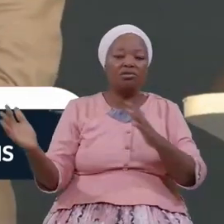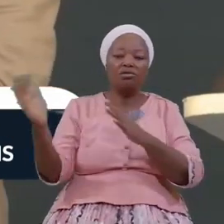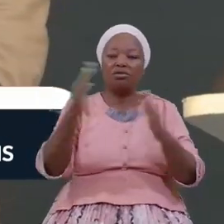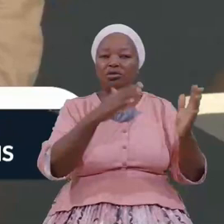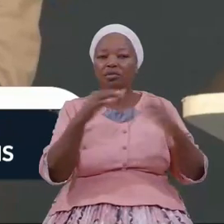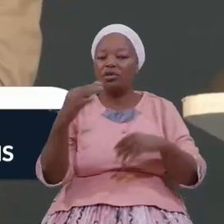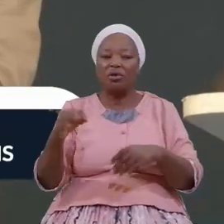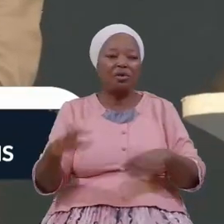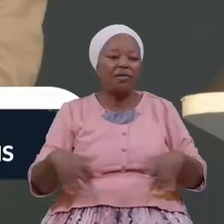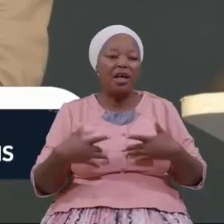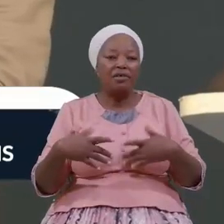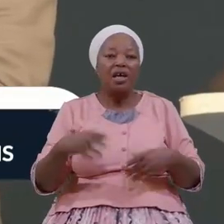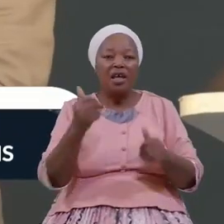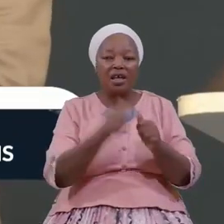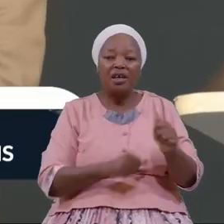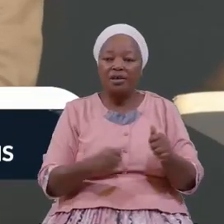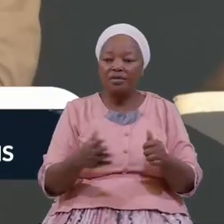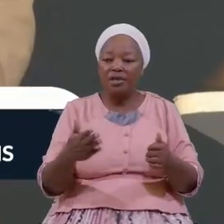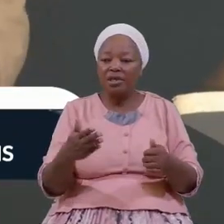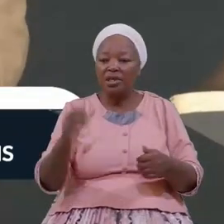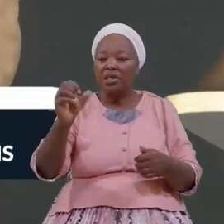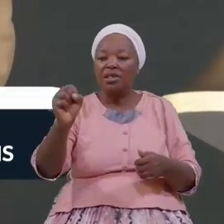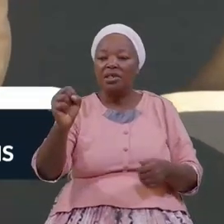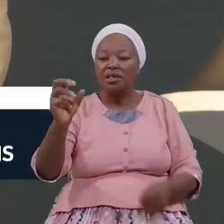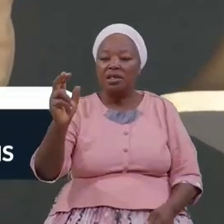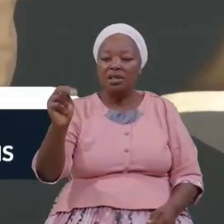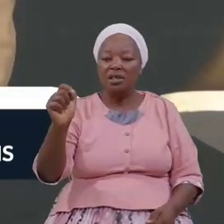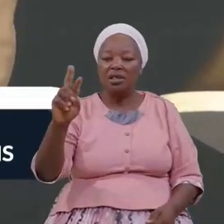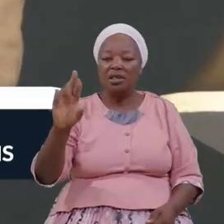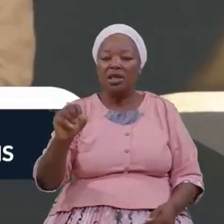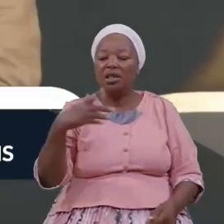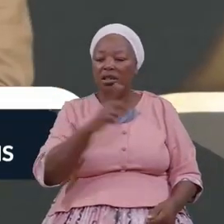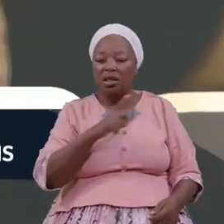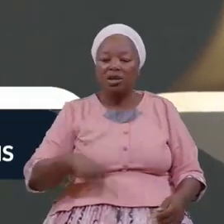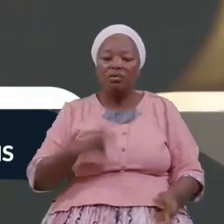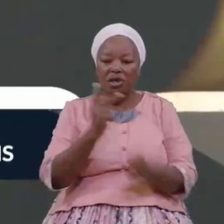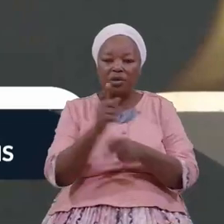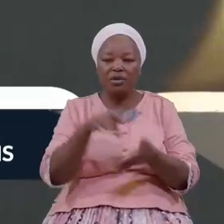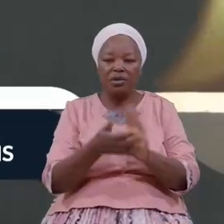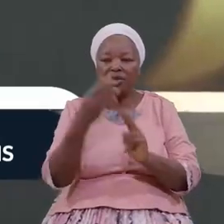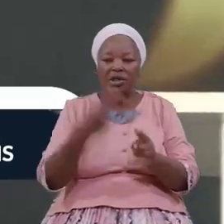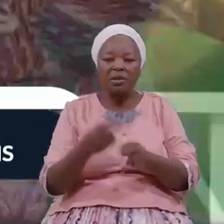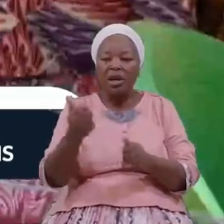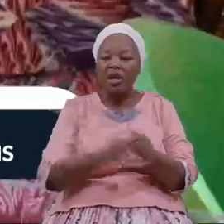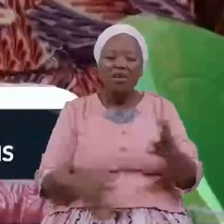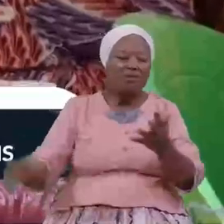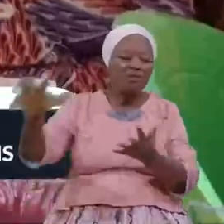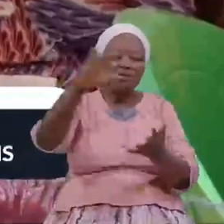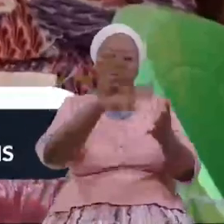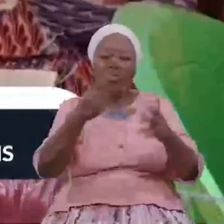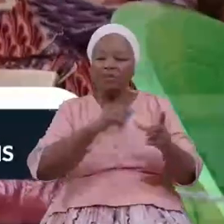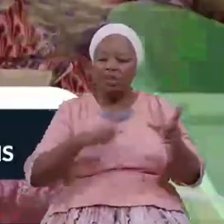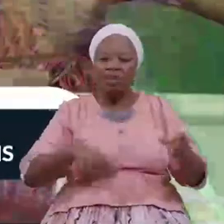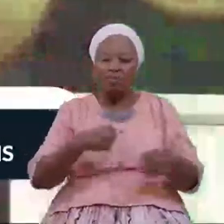vie. Tout piège, le Seigneur va vous protéger et va vous préserver de